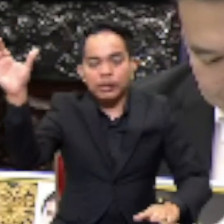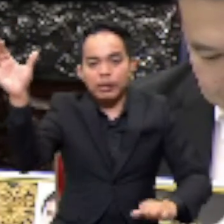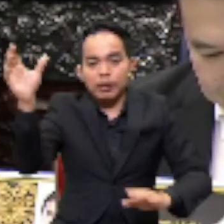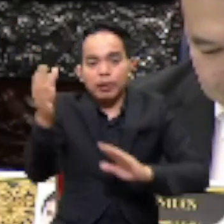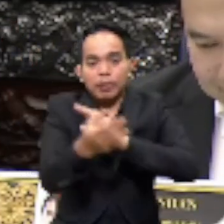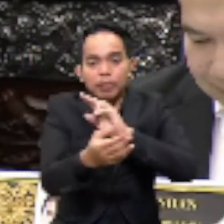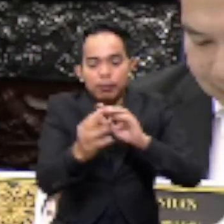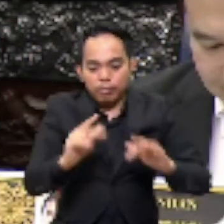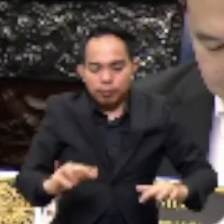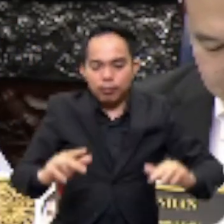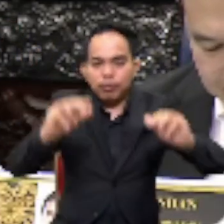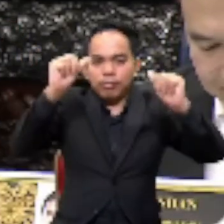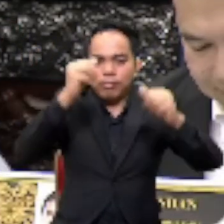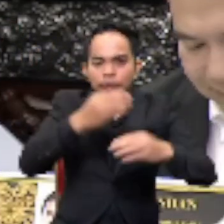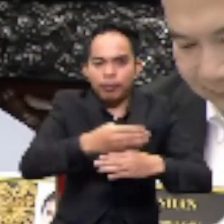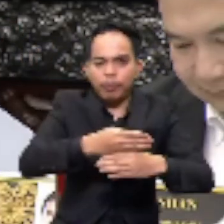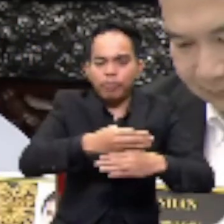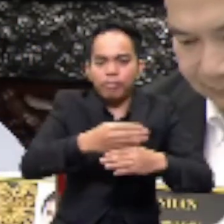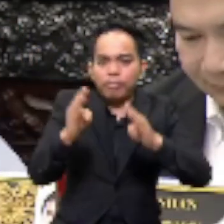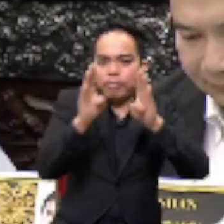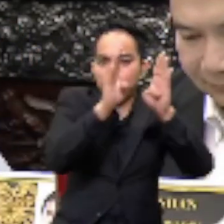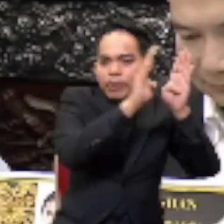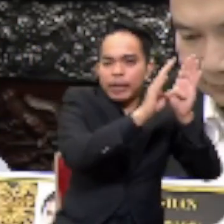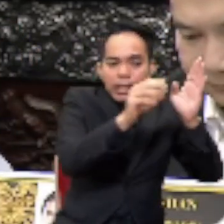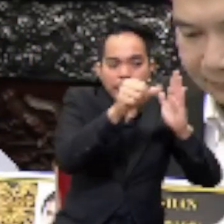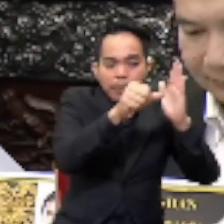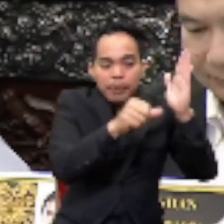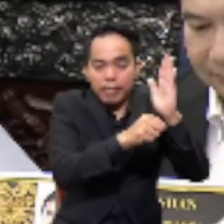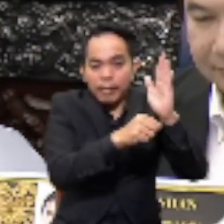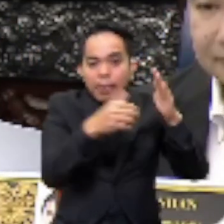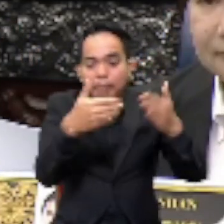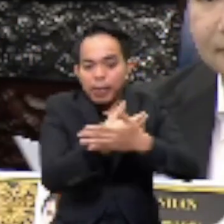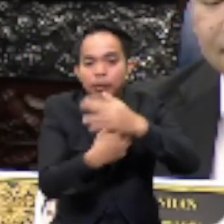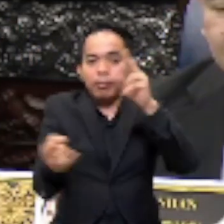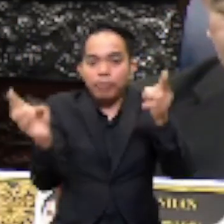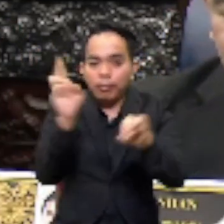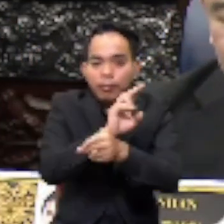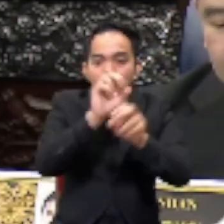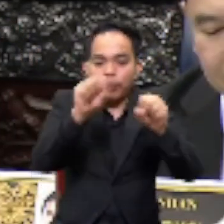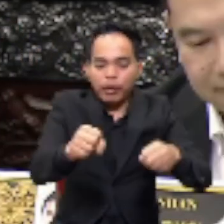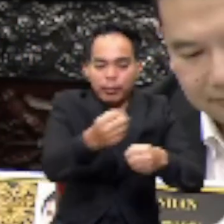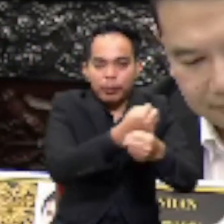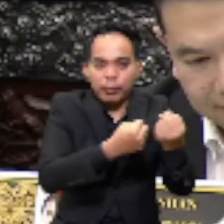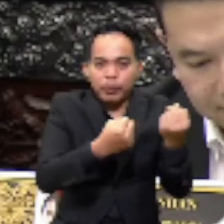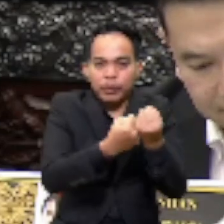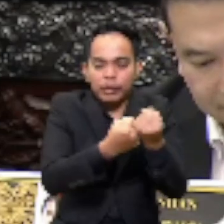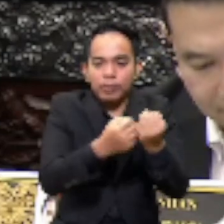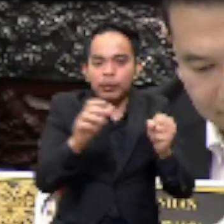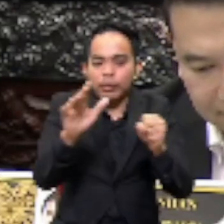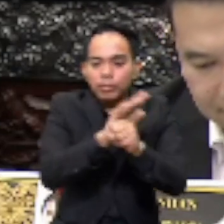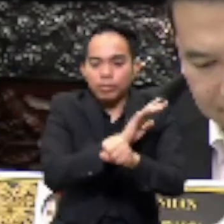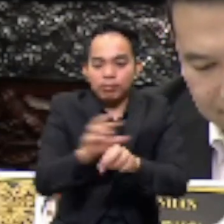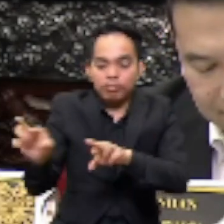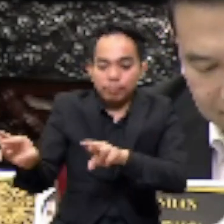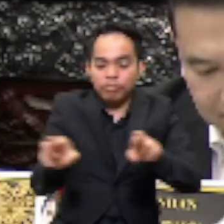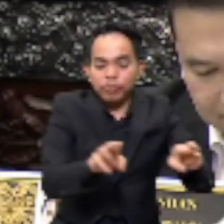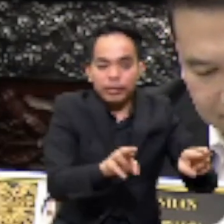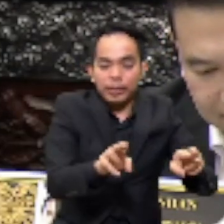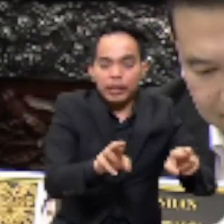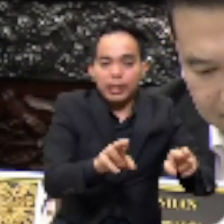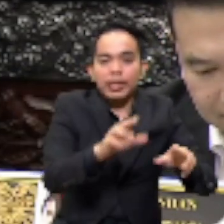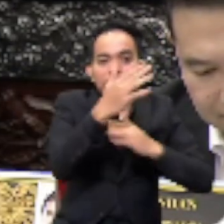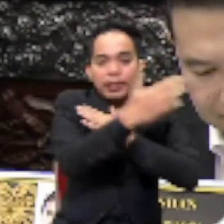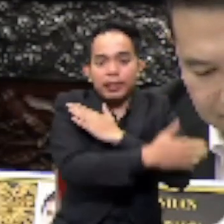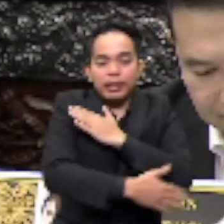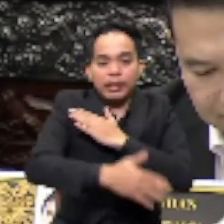Bandar dan ikhtiar penggubalan akta baru ini diyakini dapat menyokong serta memenuhi perancangan negara ke arah